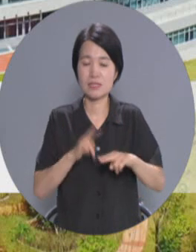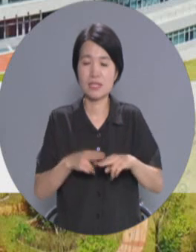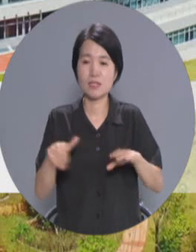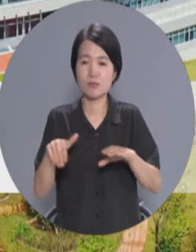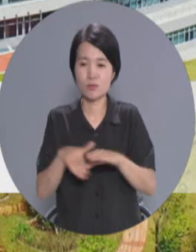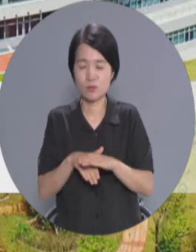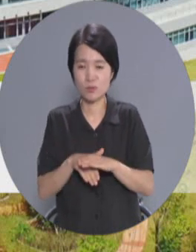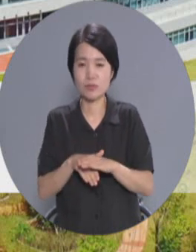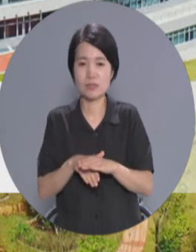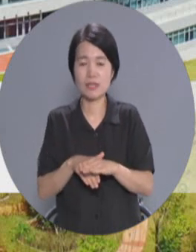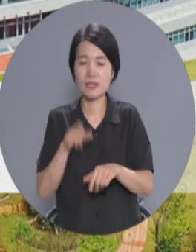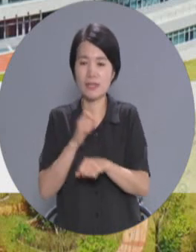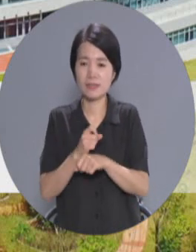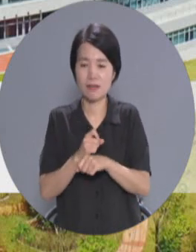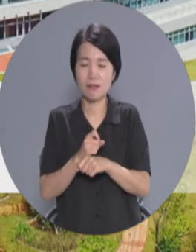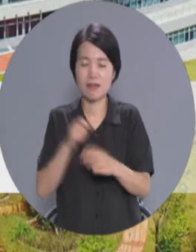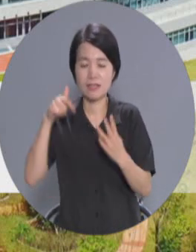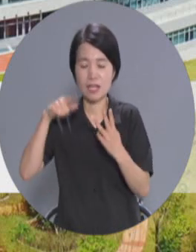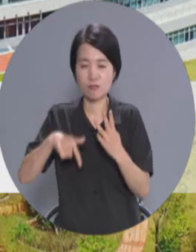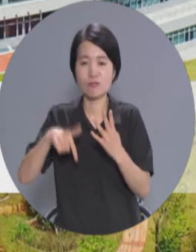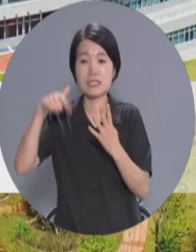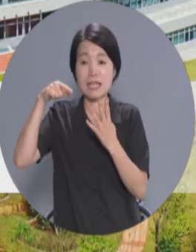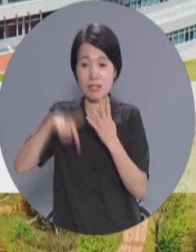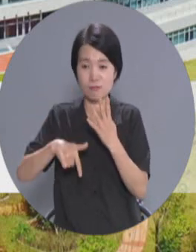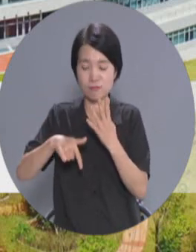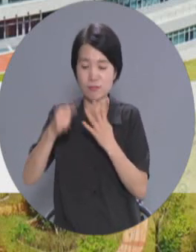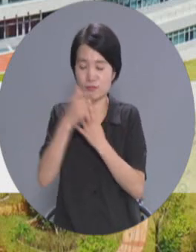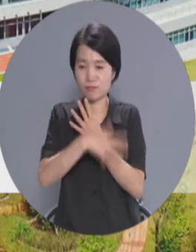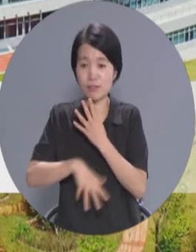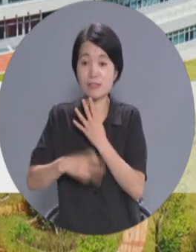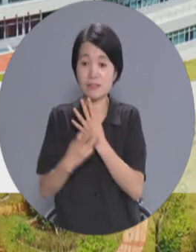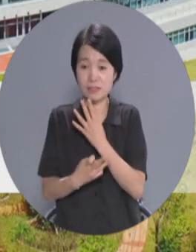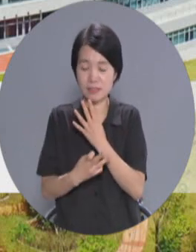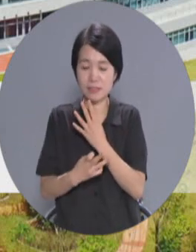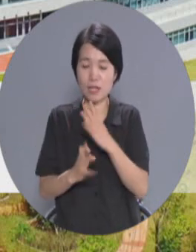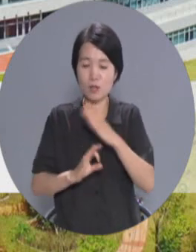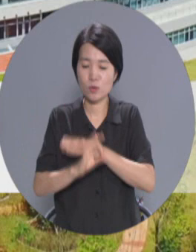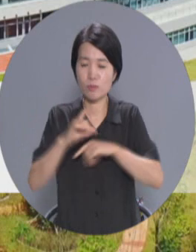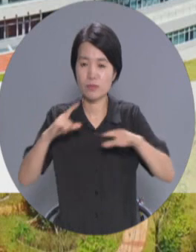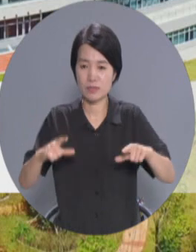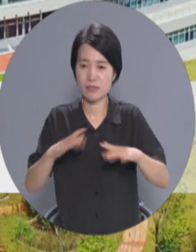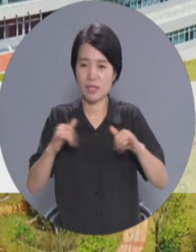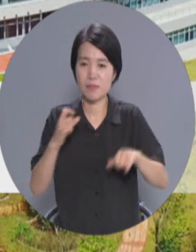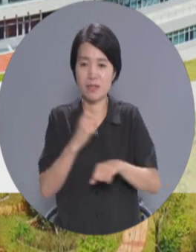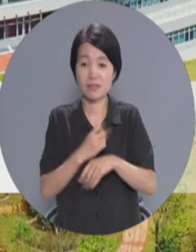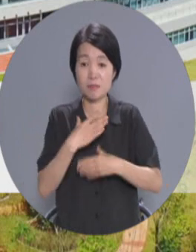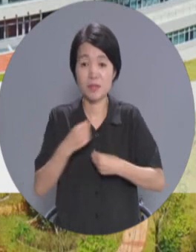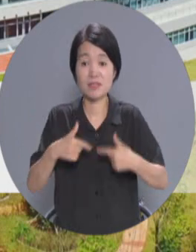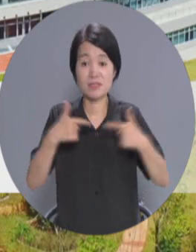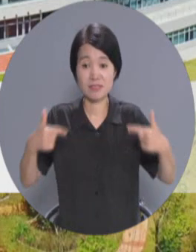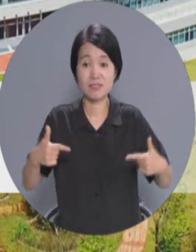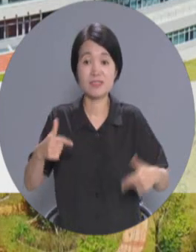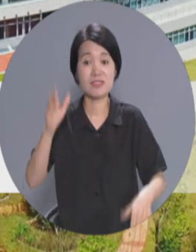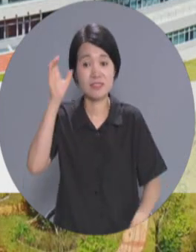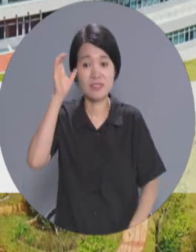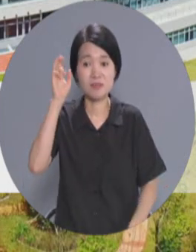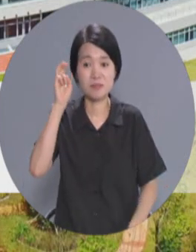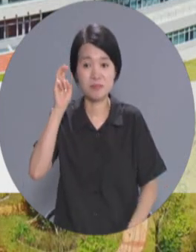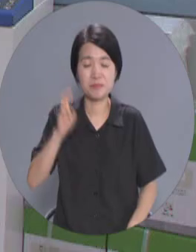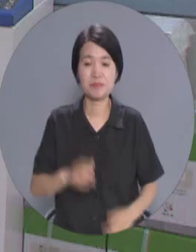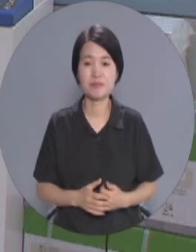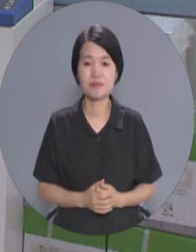등 4개국 13개 부서가 배치돼 동부지역 주민의 행정 편의가 개선될 전망입니다. 유민호